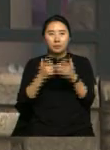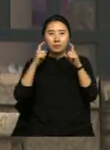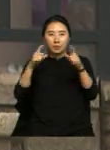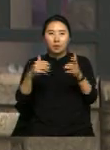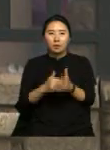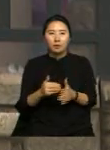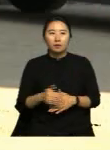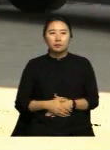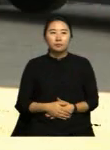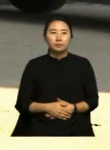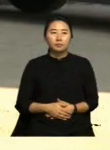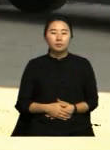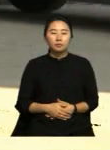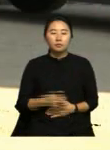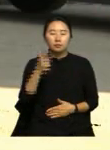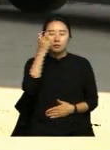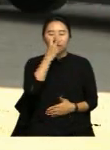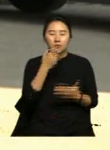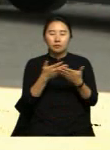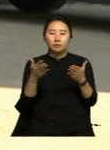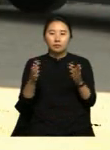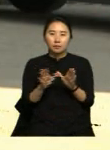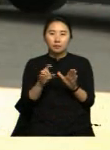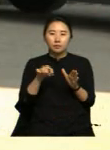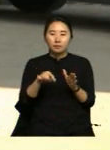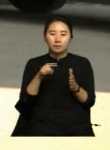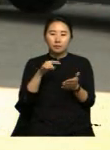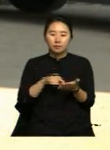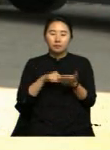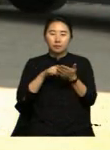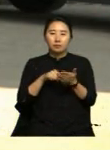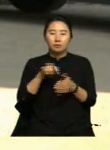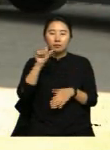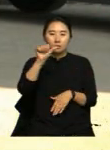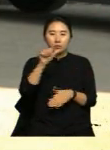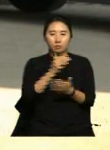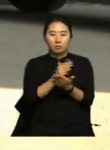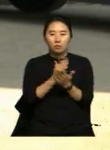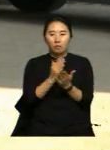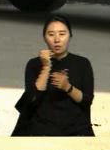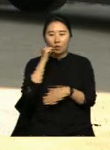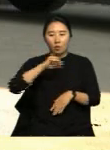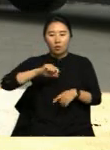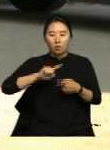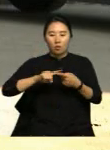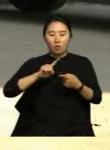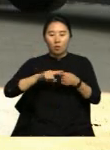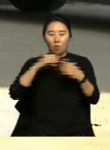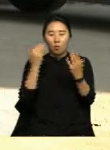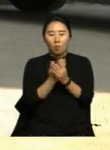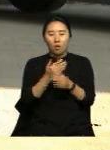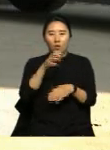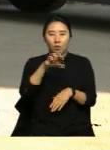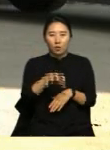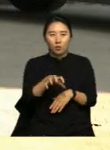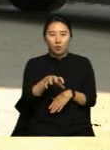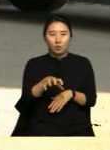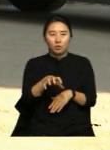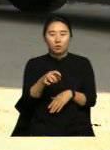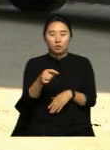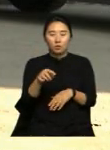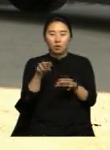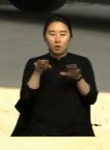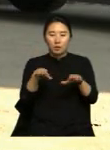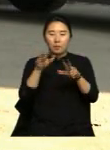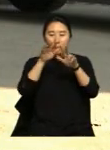통보했습니다. 감사원 감사에서 지적한 5건 중에서 위반 사항에 대한 조치가 완료된 곳은 제 뒤로